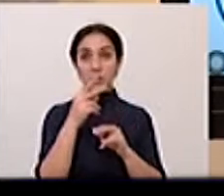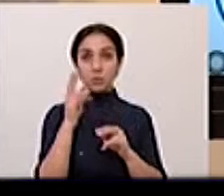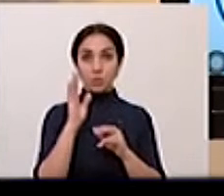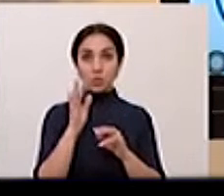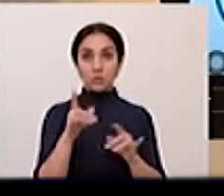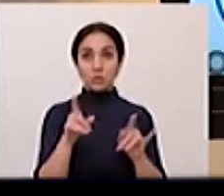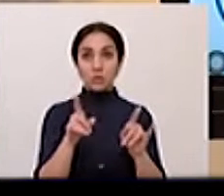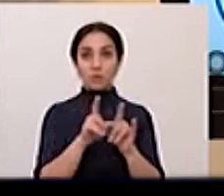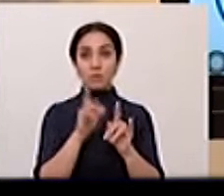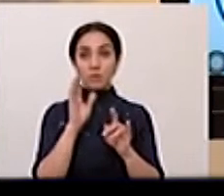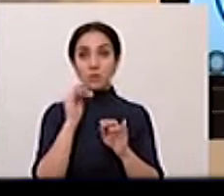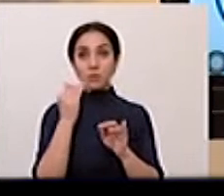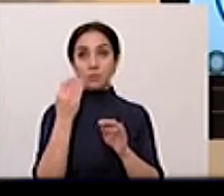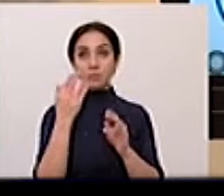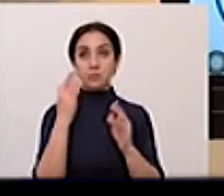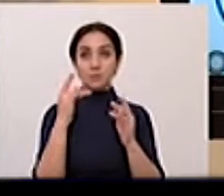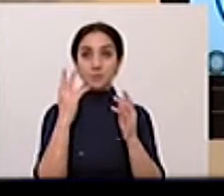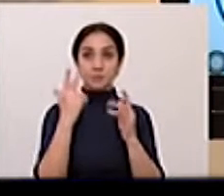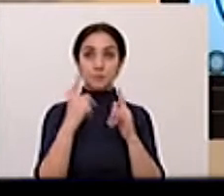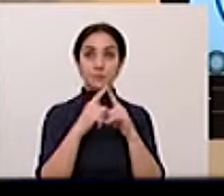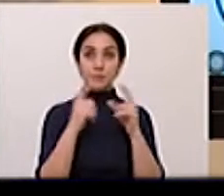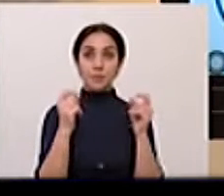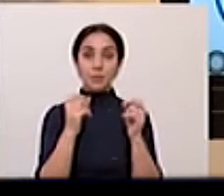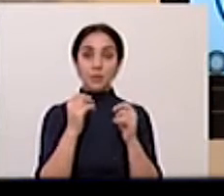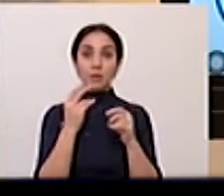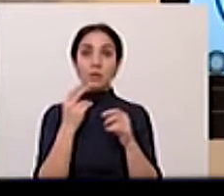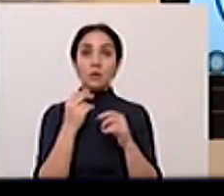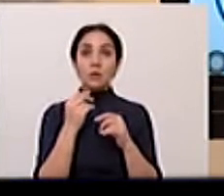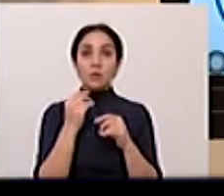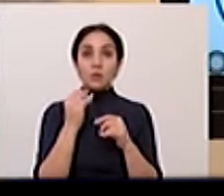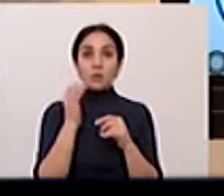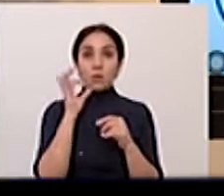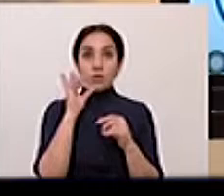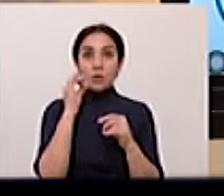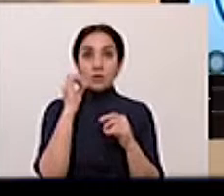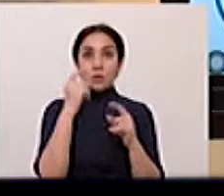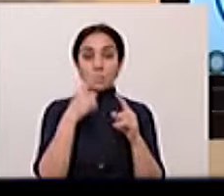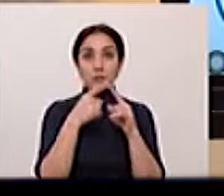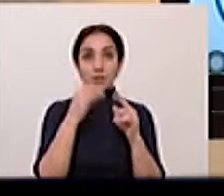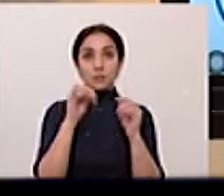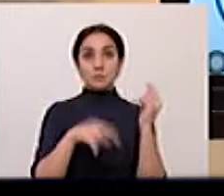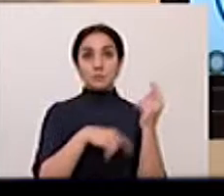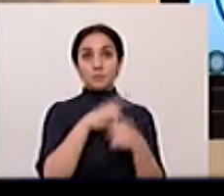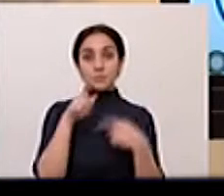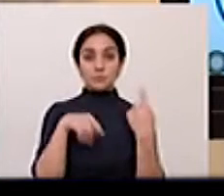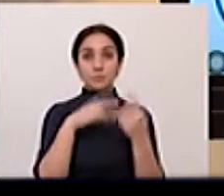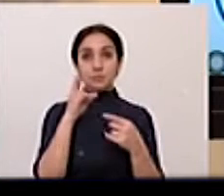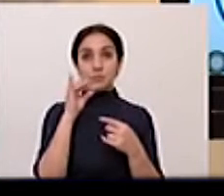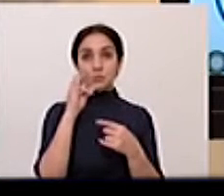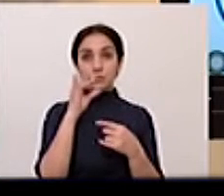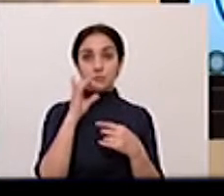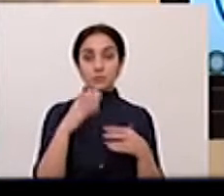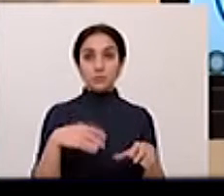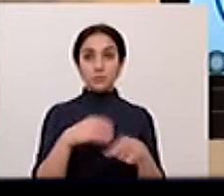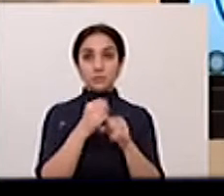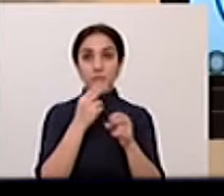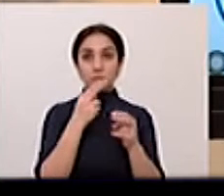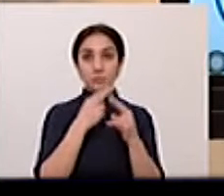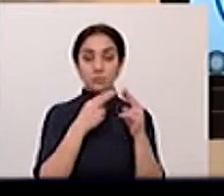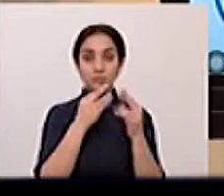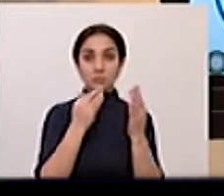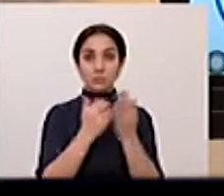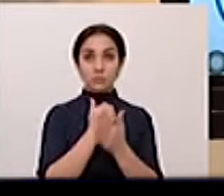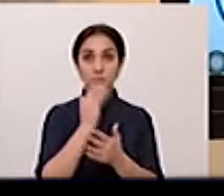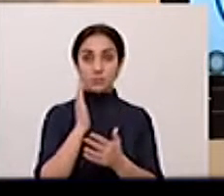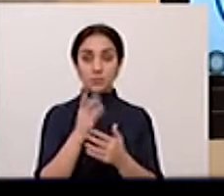Va ushbu to'g'ri burchakli uchburchakni OX o'qi atrofida aylantirishda konus jismini hosil